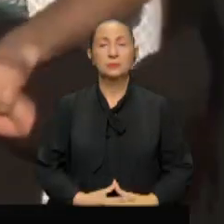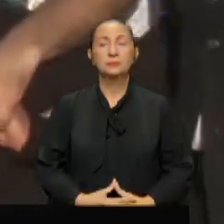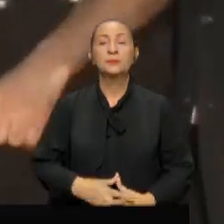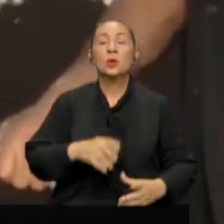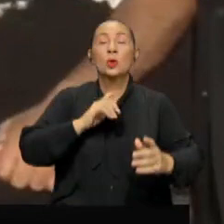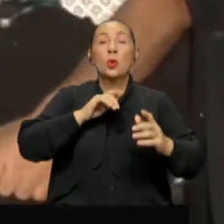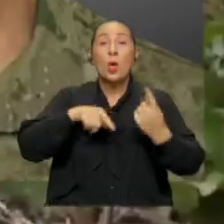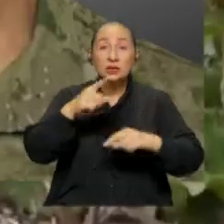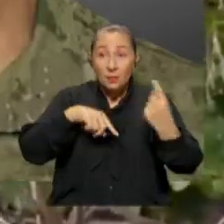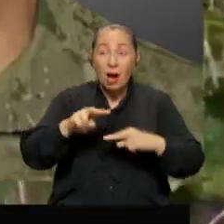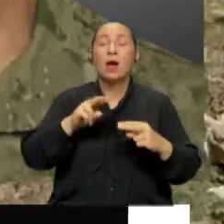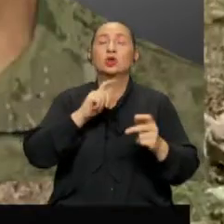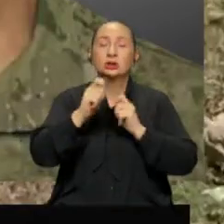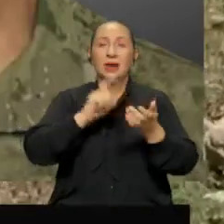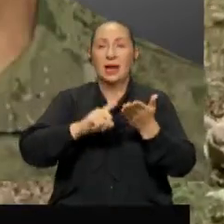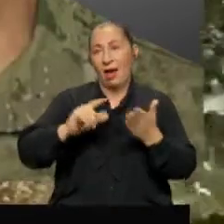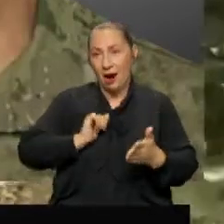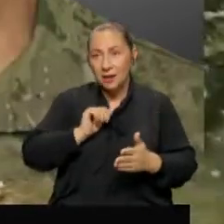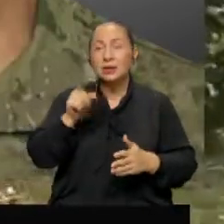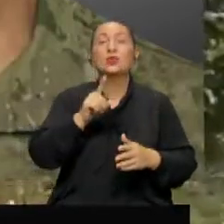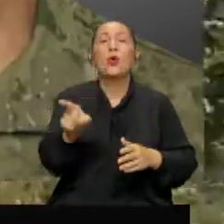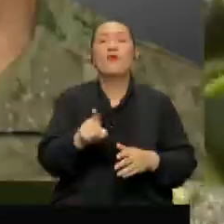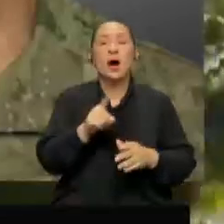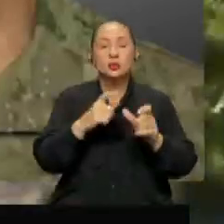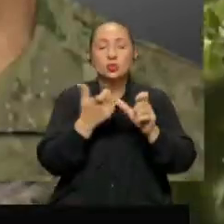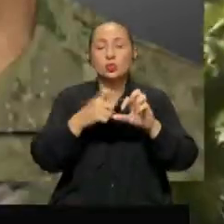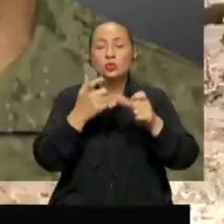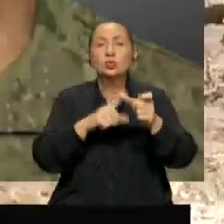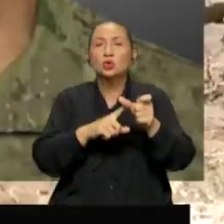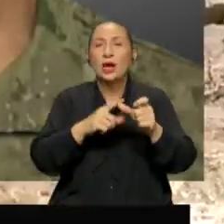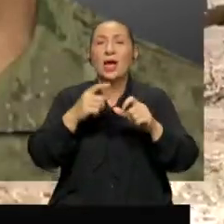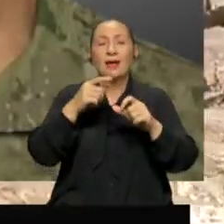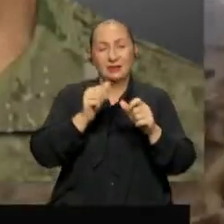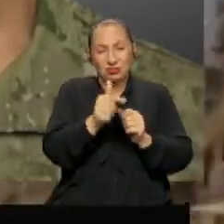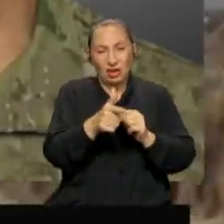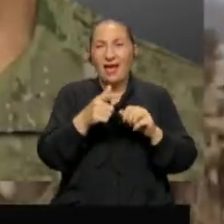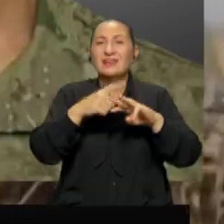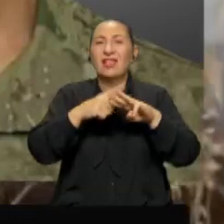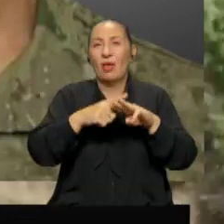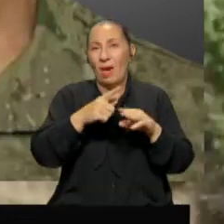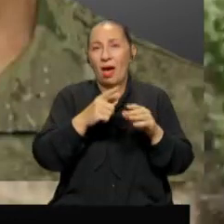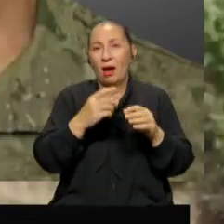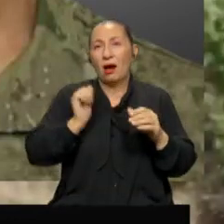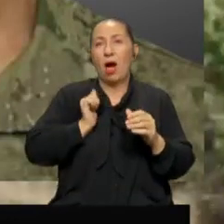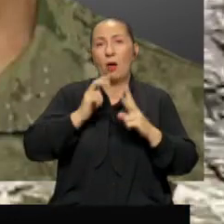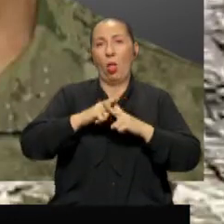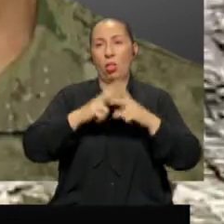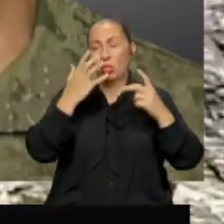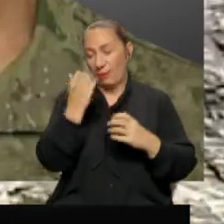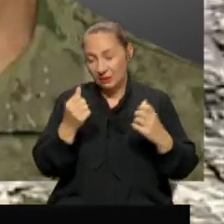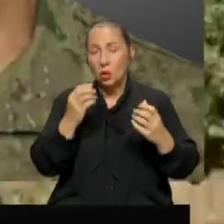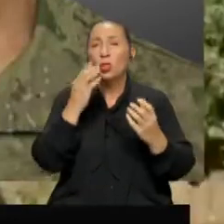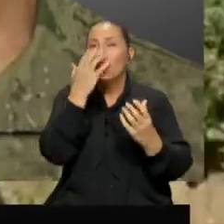Ulaştırma sözleşmeli er İsmet Aybek, Şanlıurfa'nın Suruç ilçesindeki Esentepe Hudut Karakolu'nda görevliydi. Nöbet değişimi